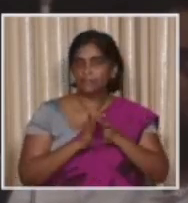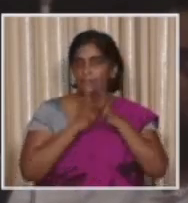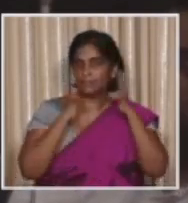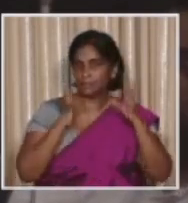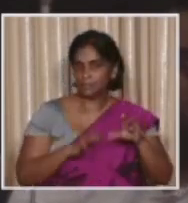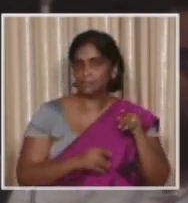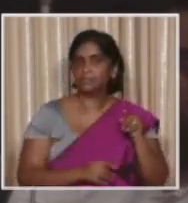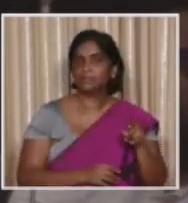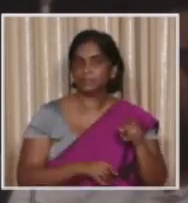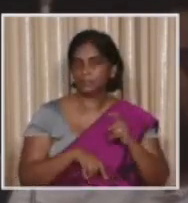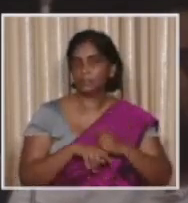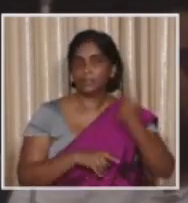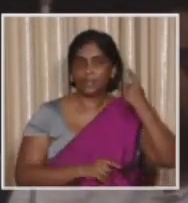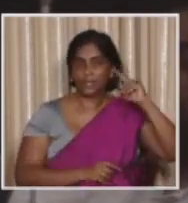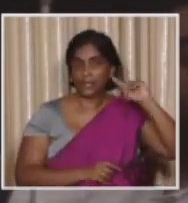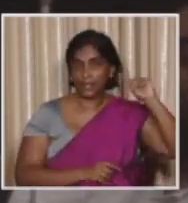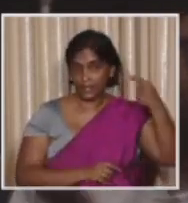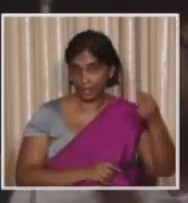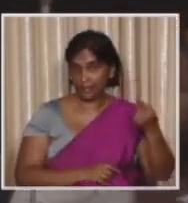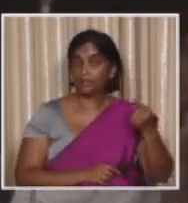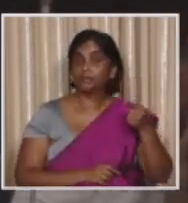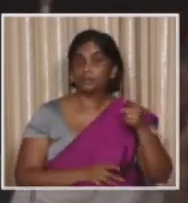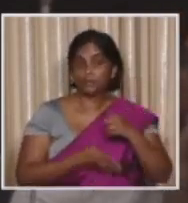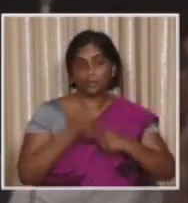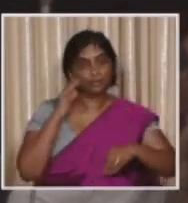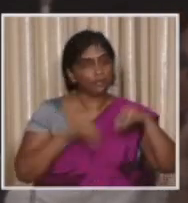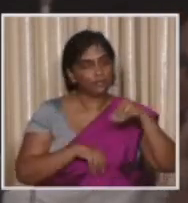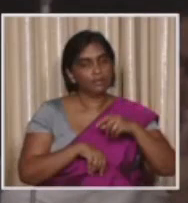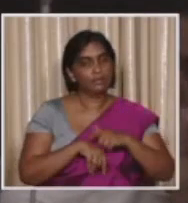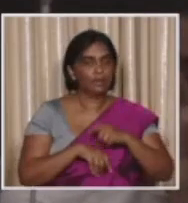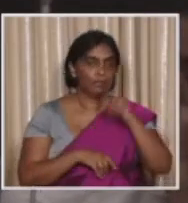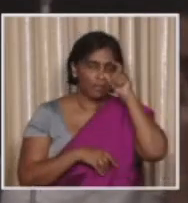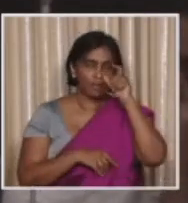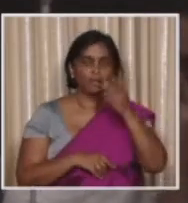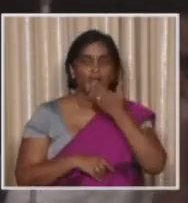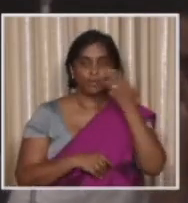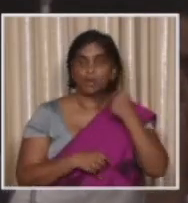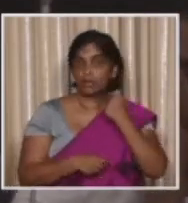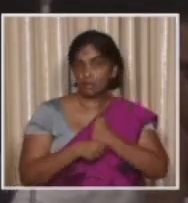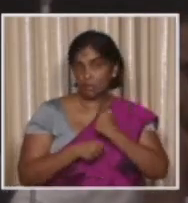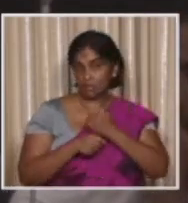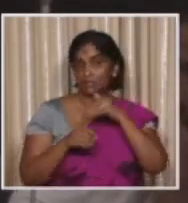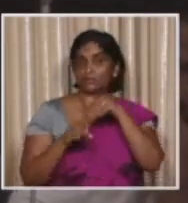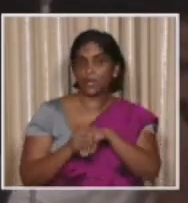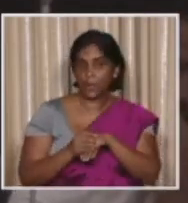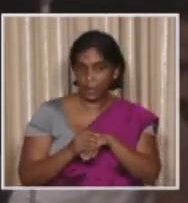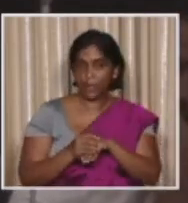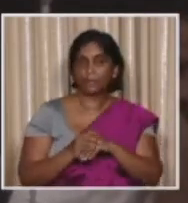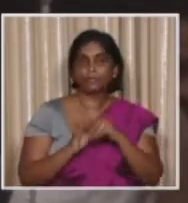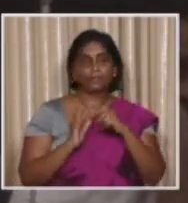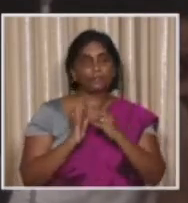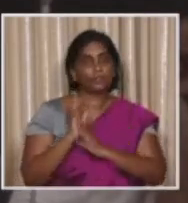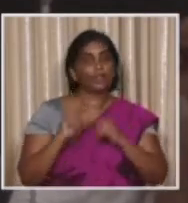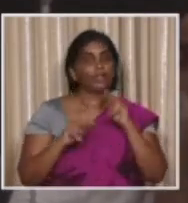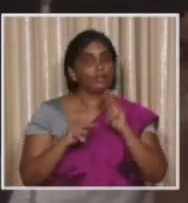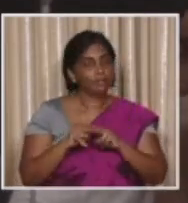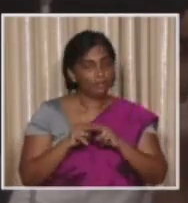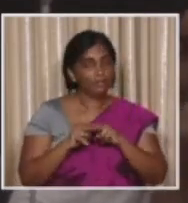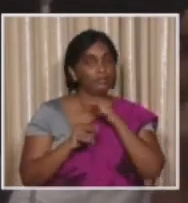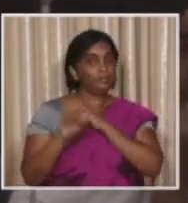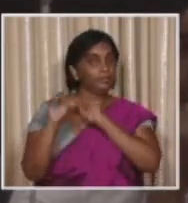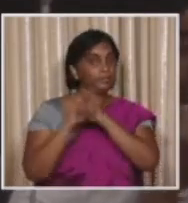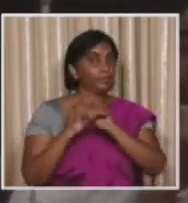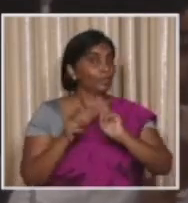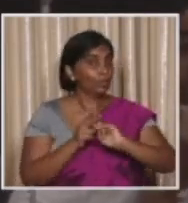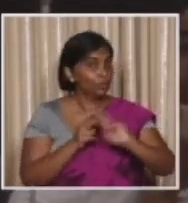කාලවට හෙට දවසේ මේ ඡන්දේ වෙලාවේදී බලා ගන්න පුළුවන් අපේ ආණ්ඩුව ඇතුළෙත් ඒ ජාත්‍යන්තර මූල්‍ය අරමුදලට යන්න